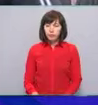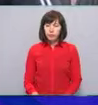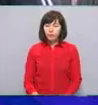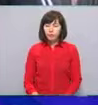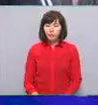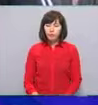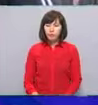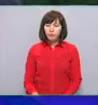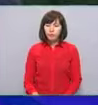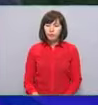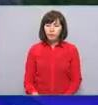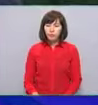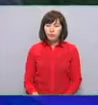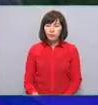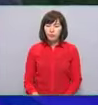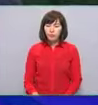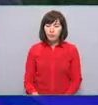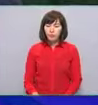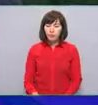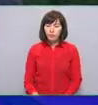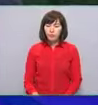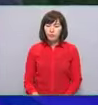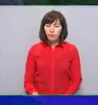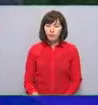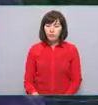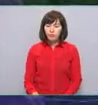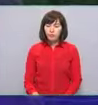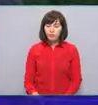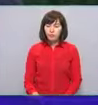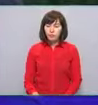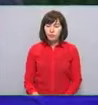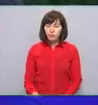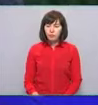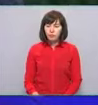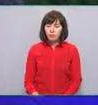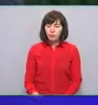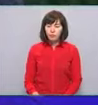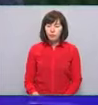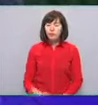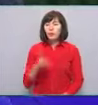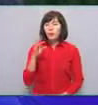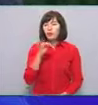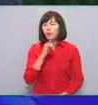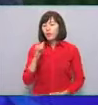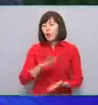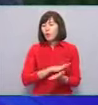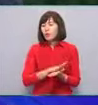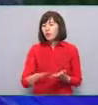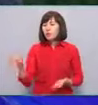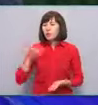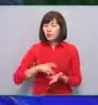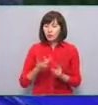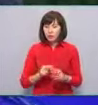Кентау қаламыз Алматыдан кейінгі ең таза сонда қаладың атағына еленген болатын. Мінекей содан